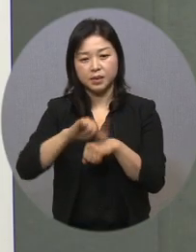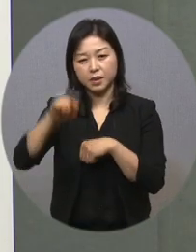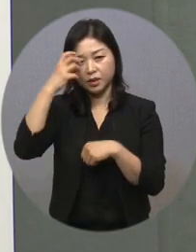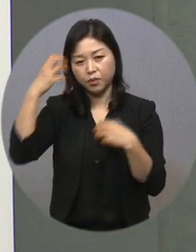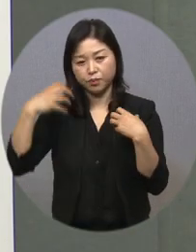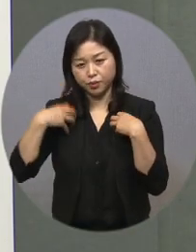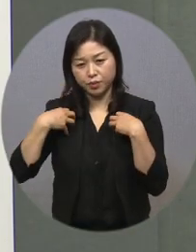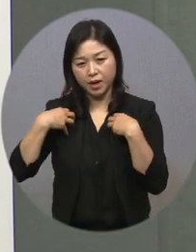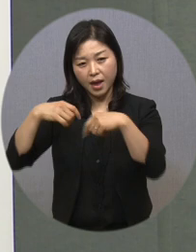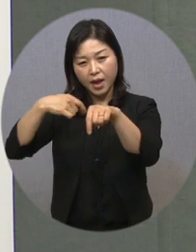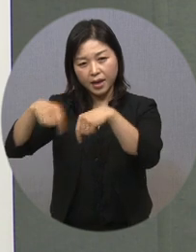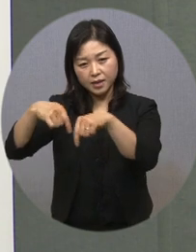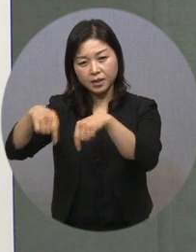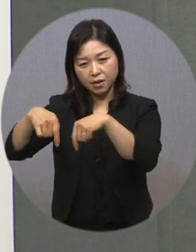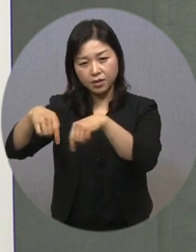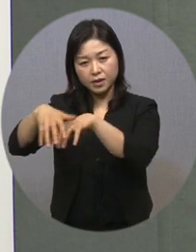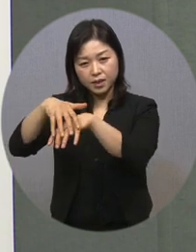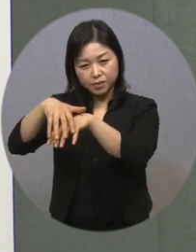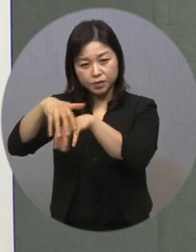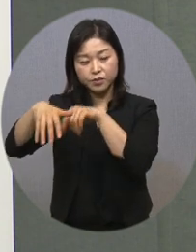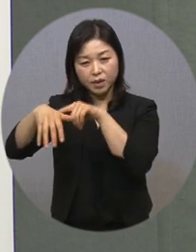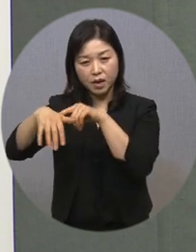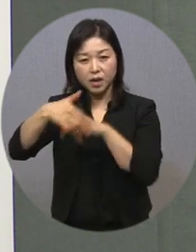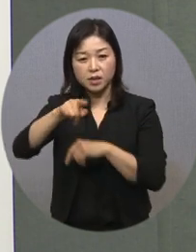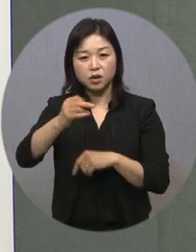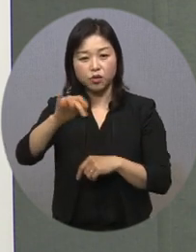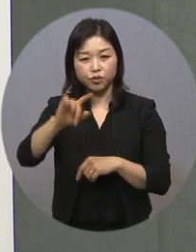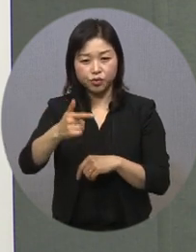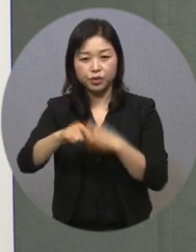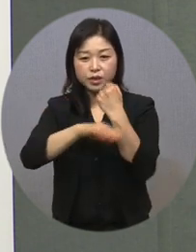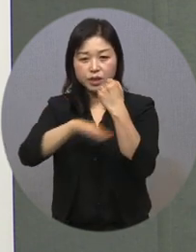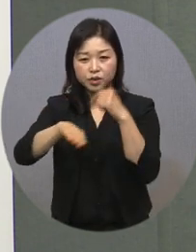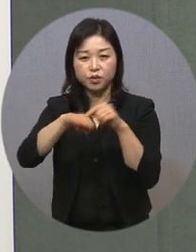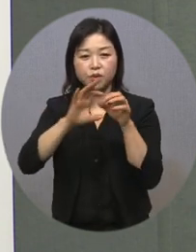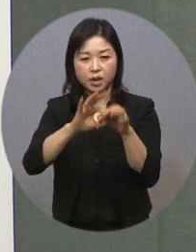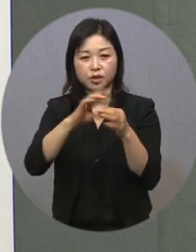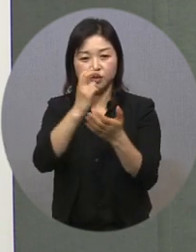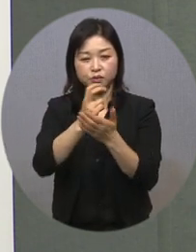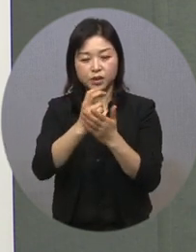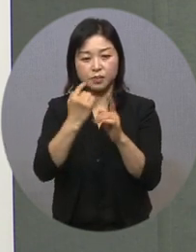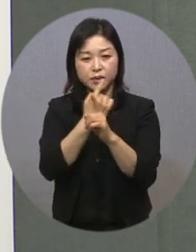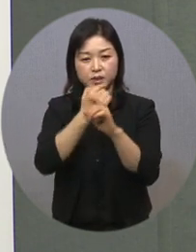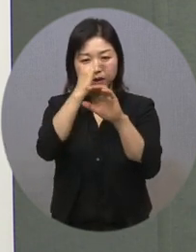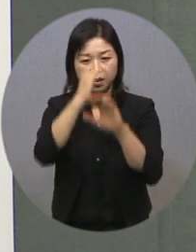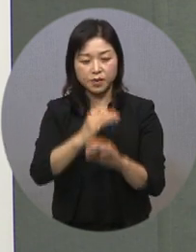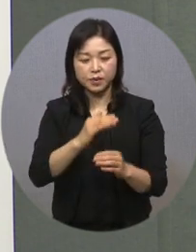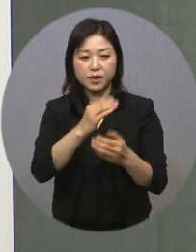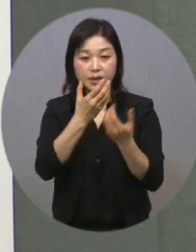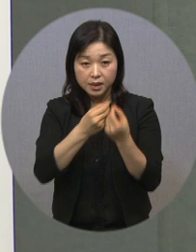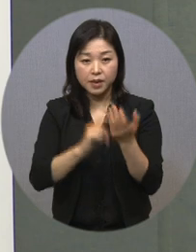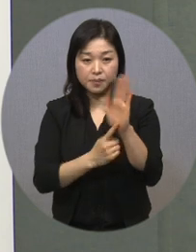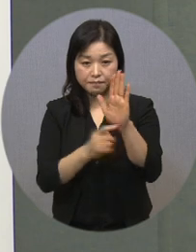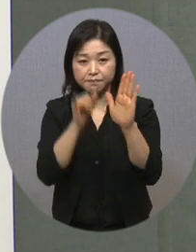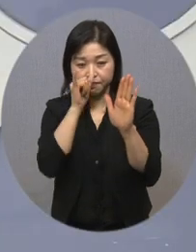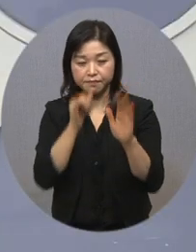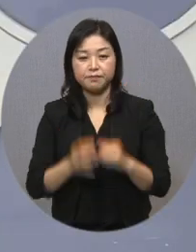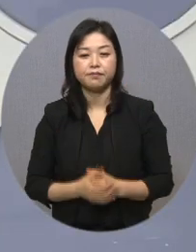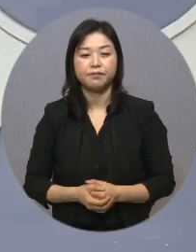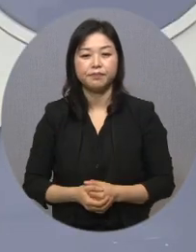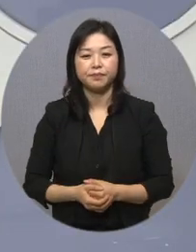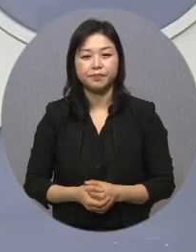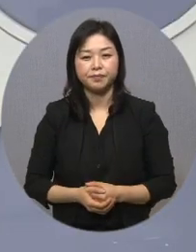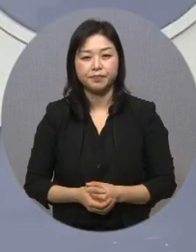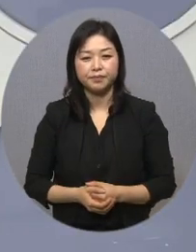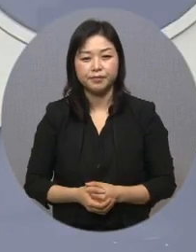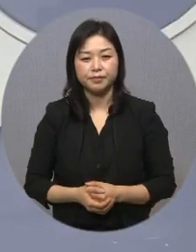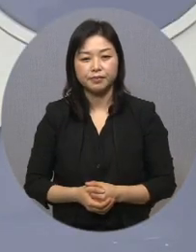지방자치단체 행정기구와 정원기준 관련한 규칙 개정안을 예시한 게 있습니다.